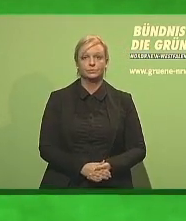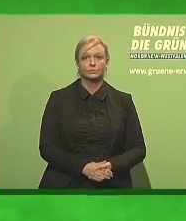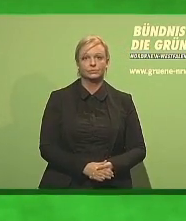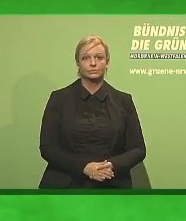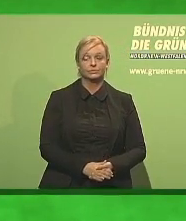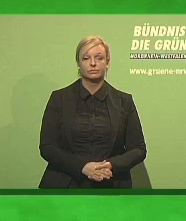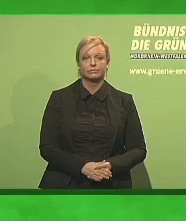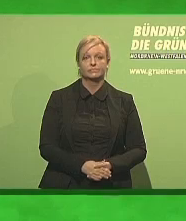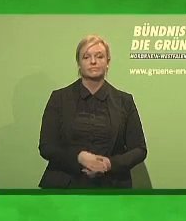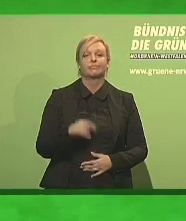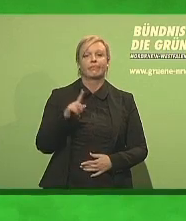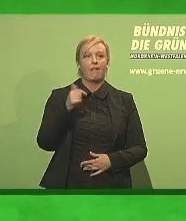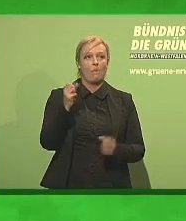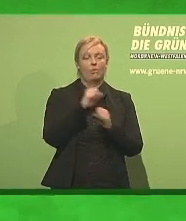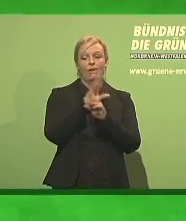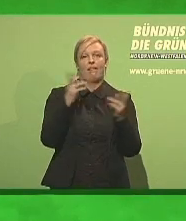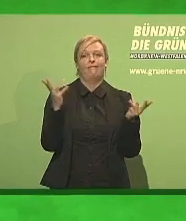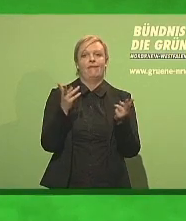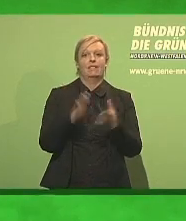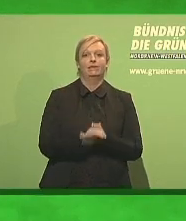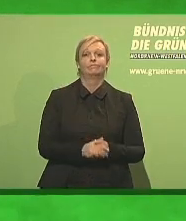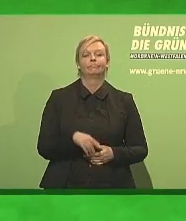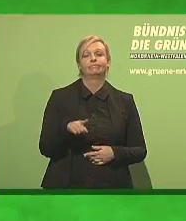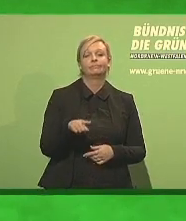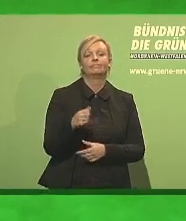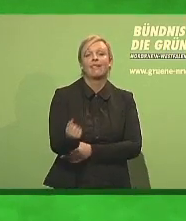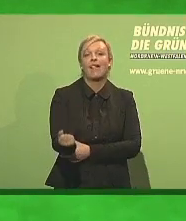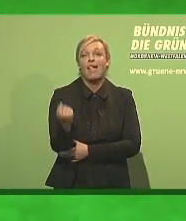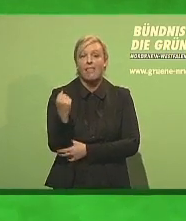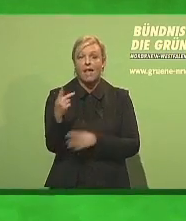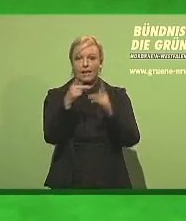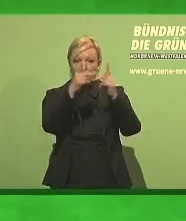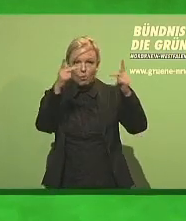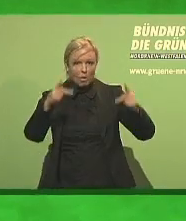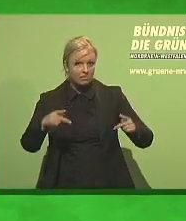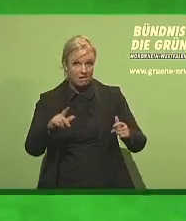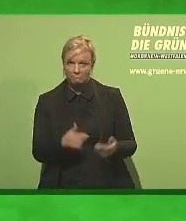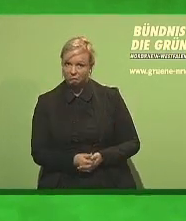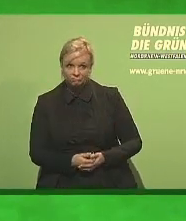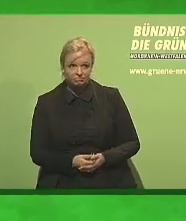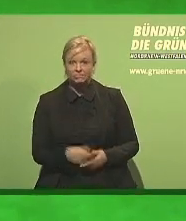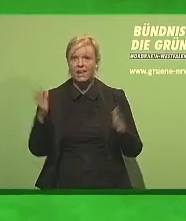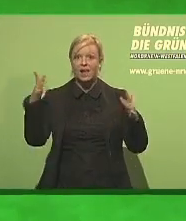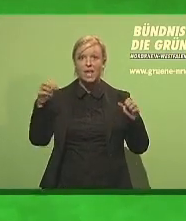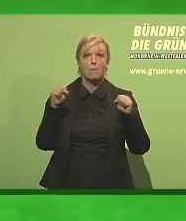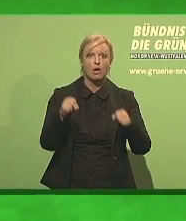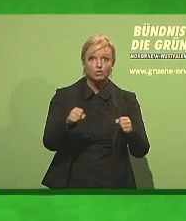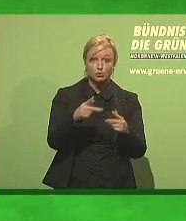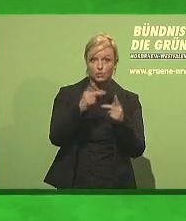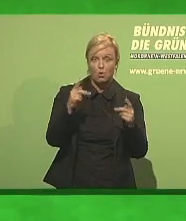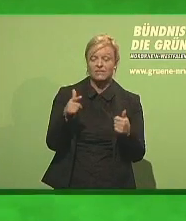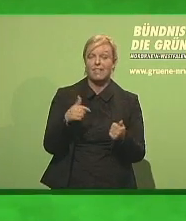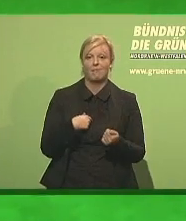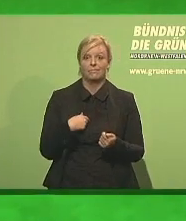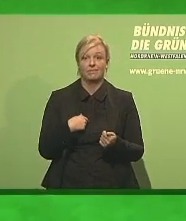Aber eines ist auch klar, kein Energiekonzept, kein Klimaschutzkonzept funktioniert am Ende